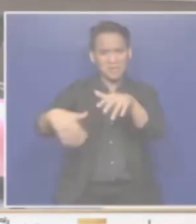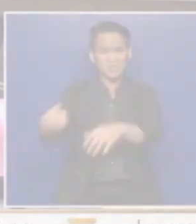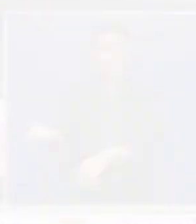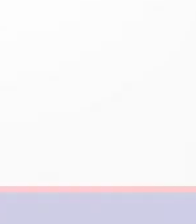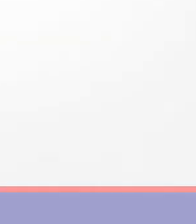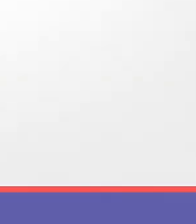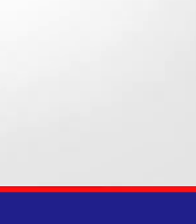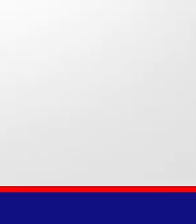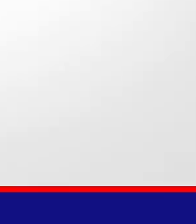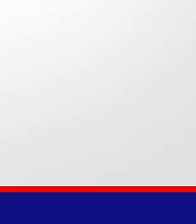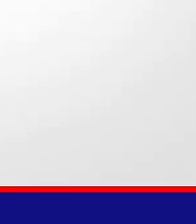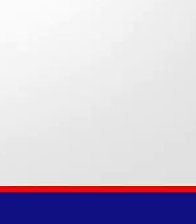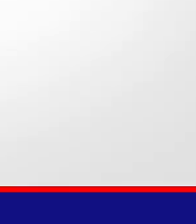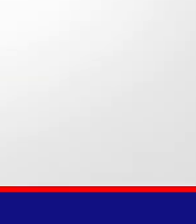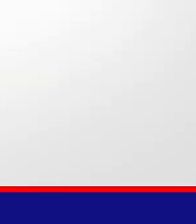ครับอ่า